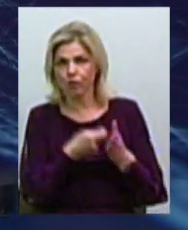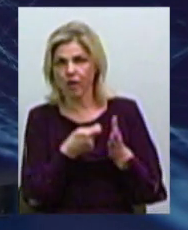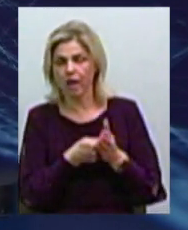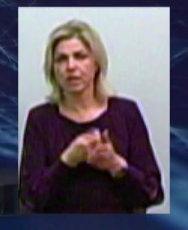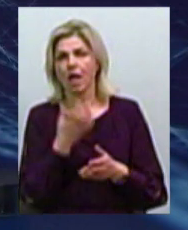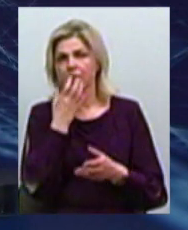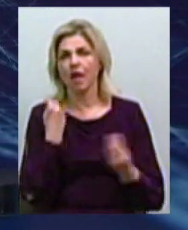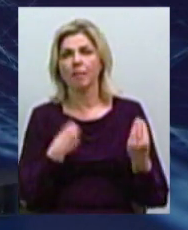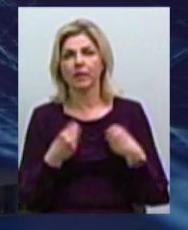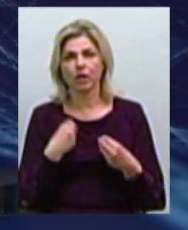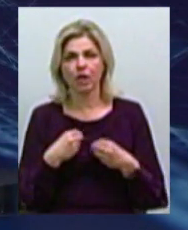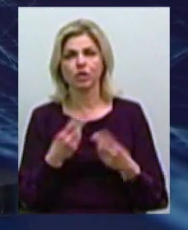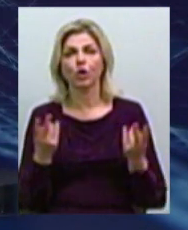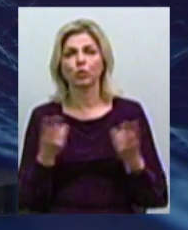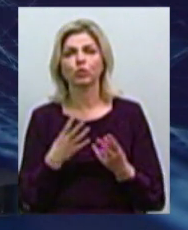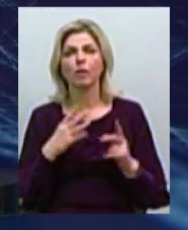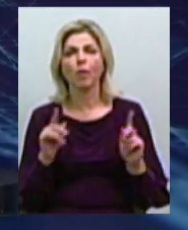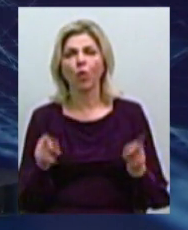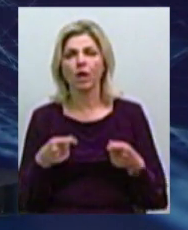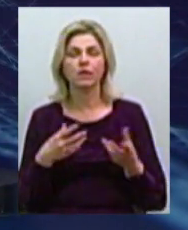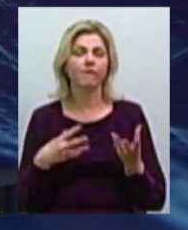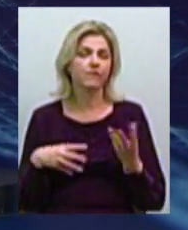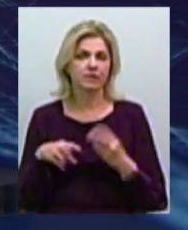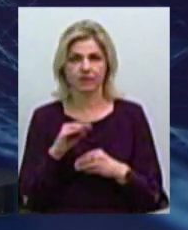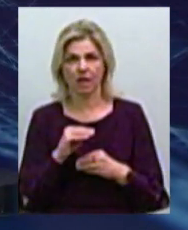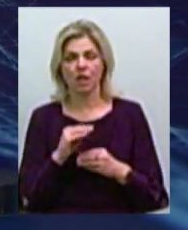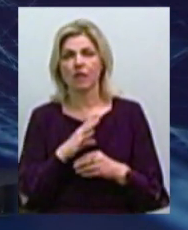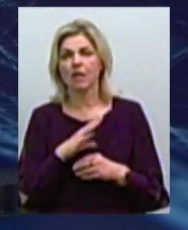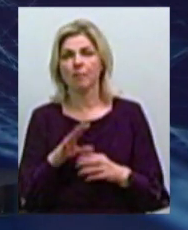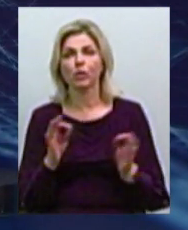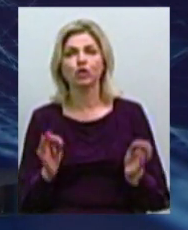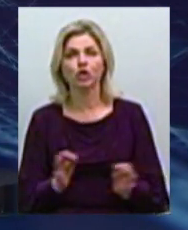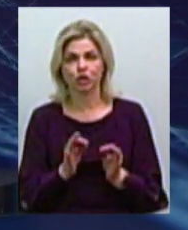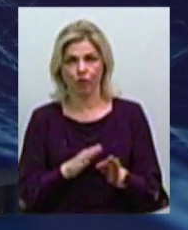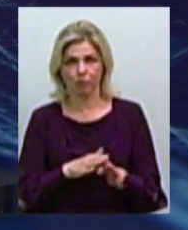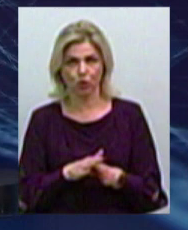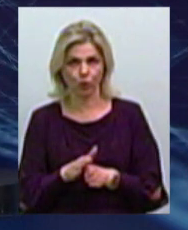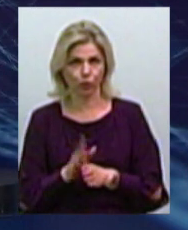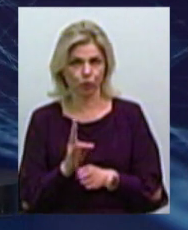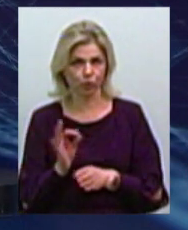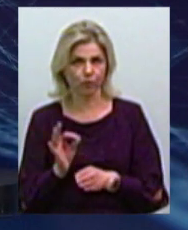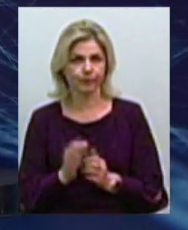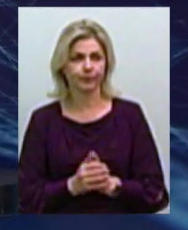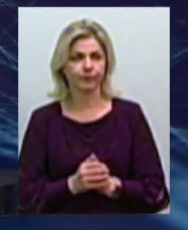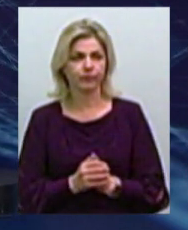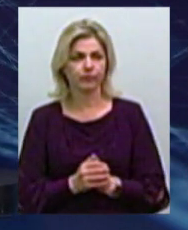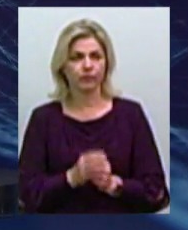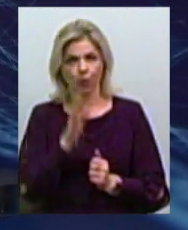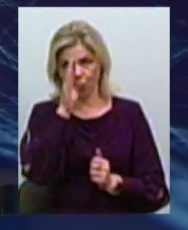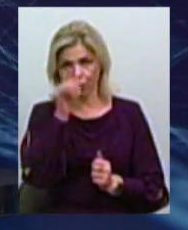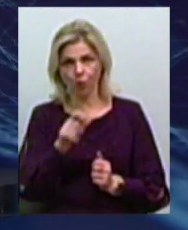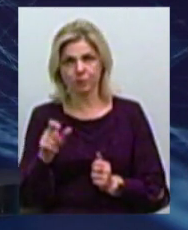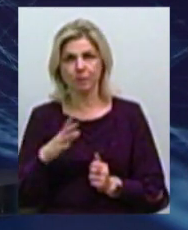теплі речі, тому що потрібно було організовувати все. Не було нічого абсолютно. Ну, хлопці були без